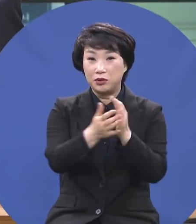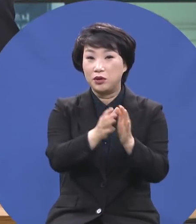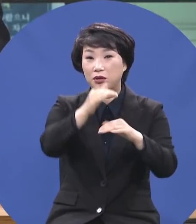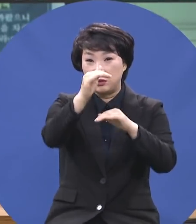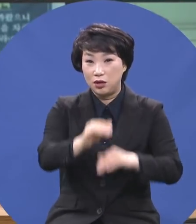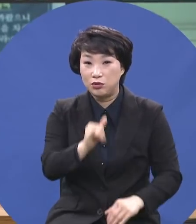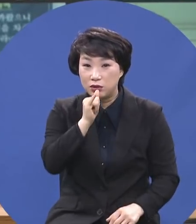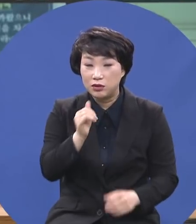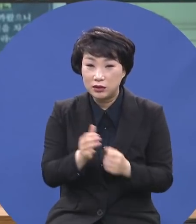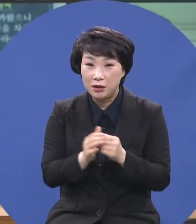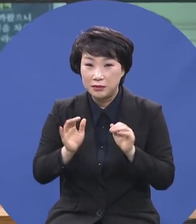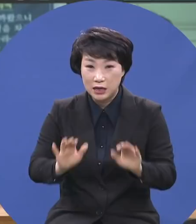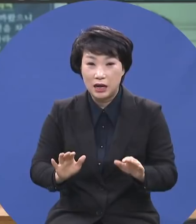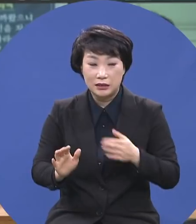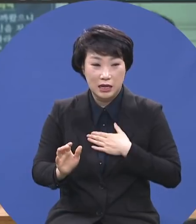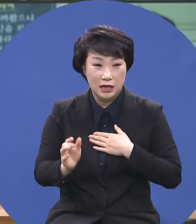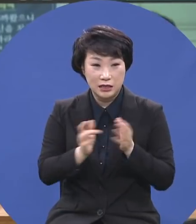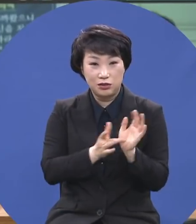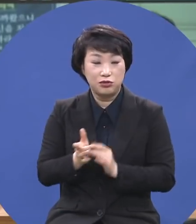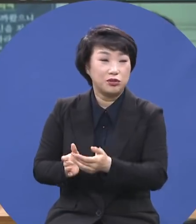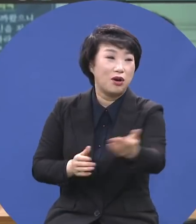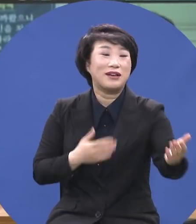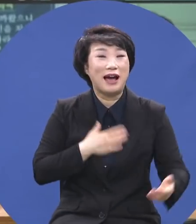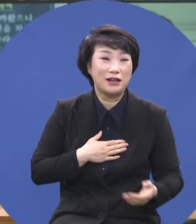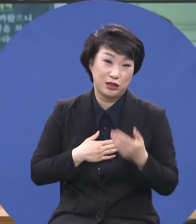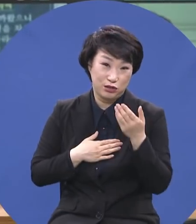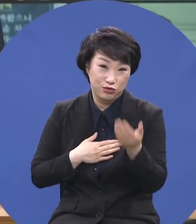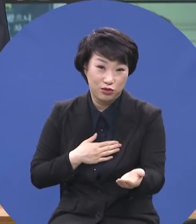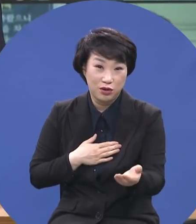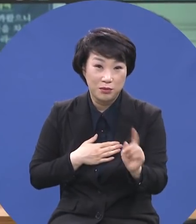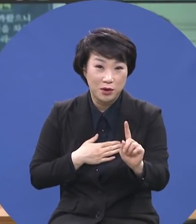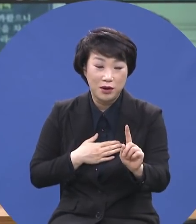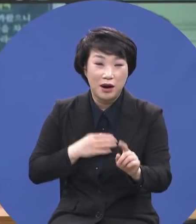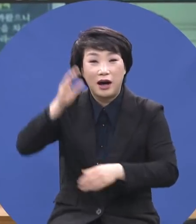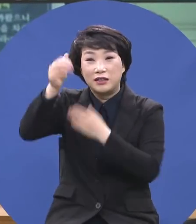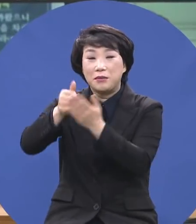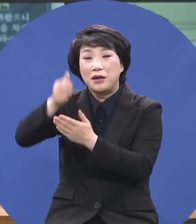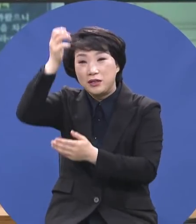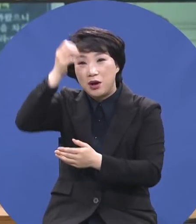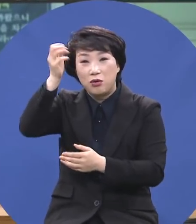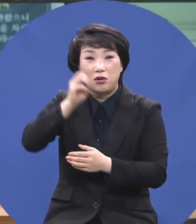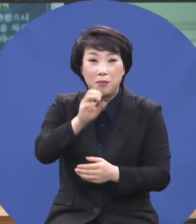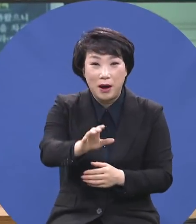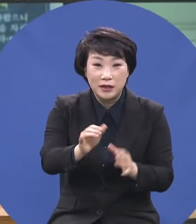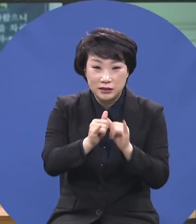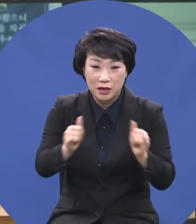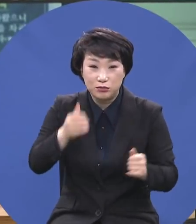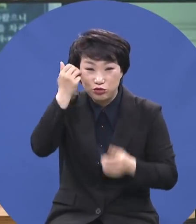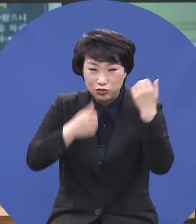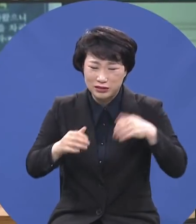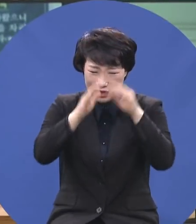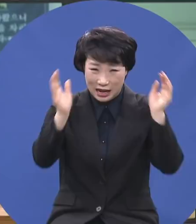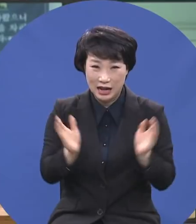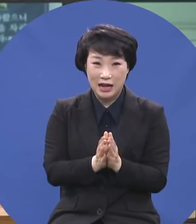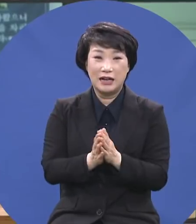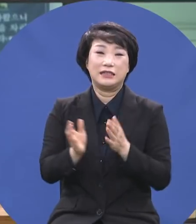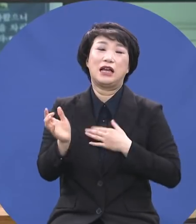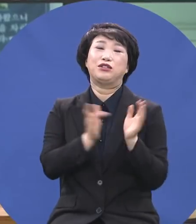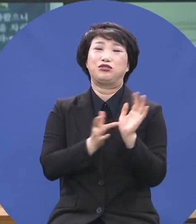하셨어? 그러므로 내가 너에게 알게 하노니 하나님의 영으로 말하는 자는 누구든지